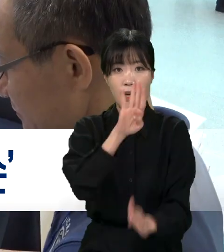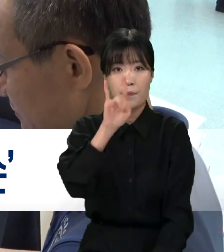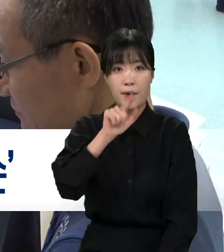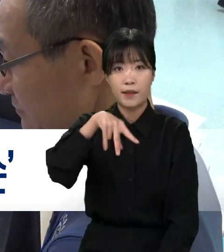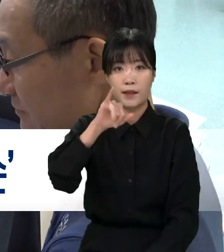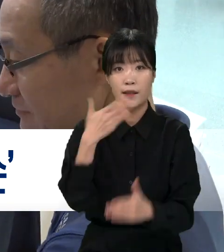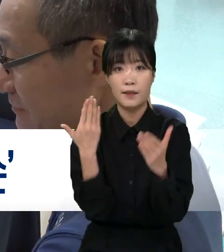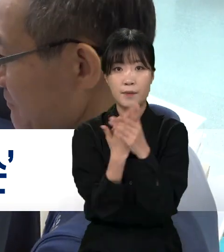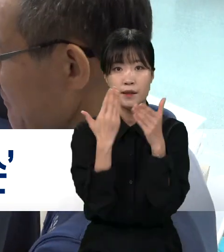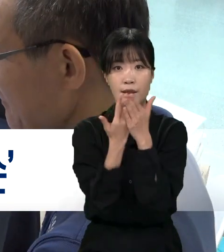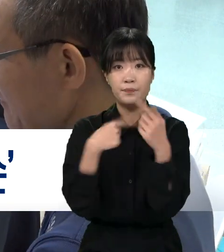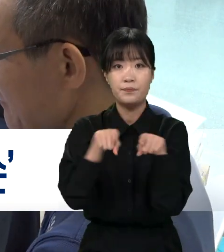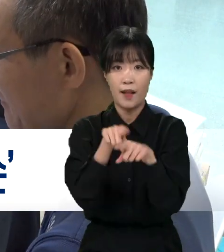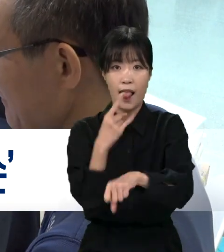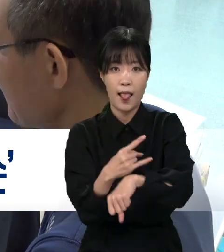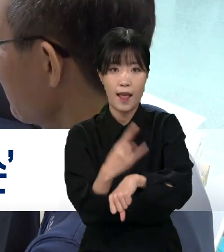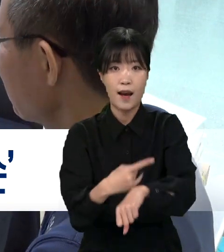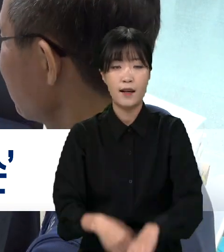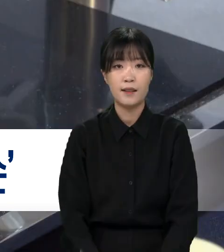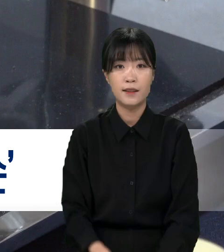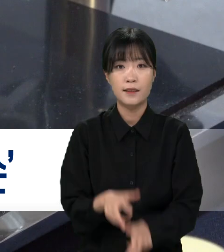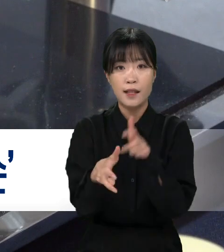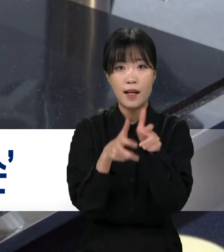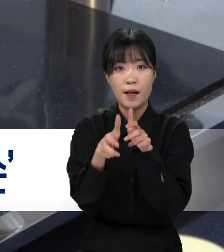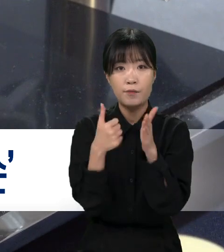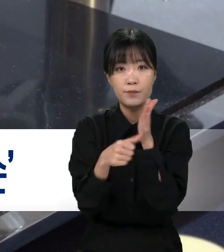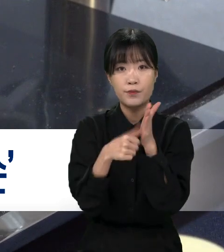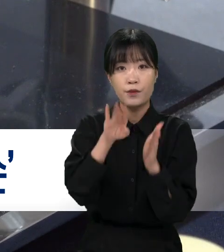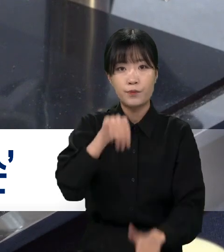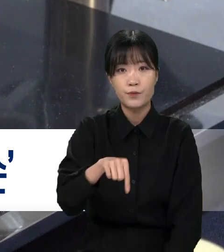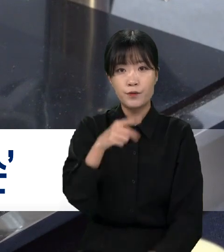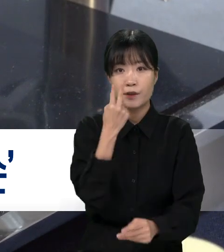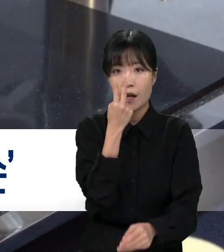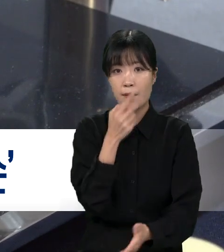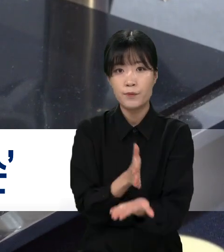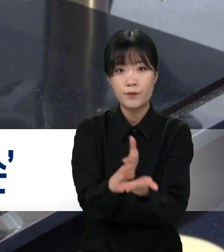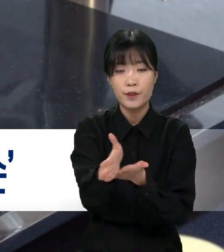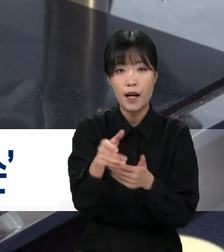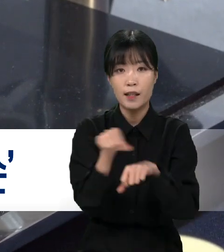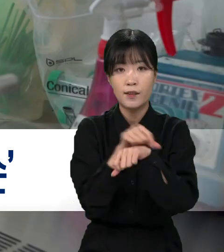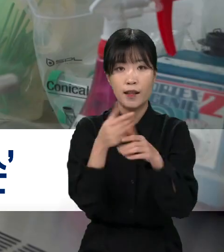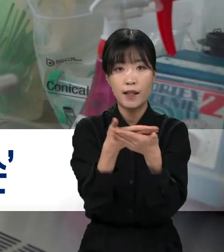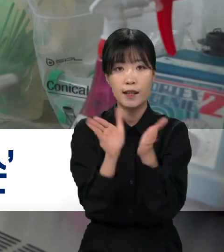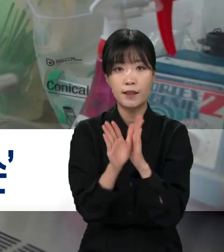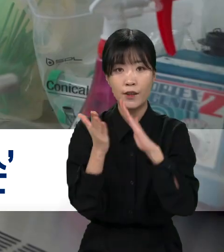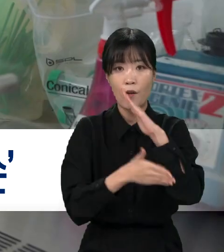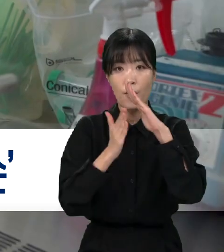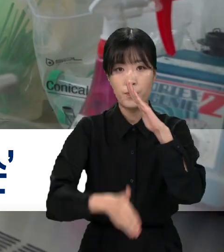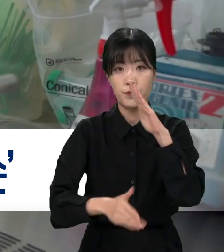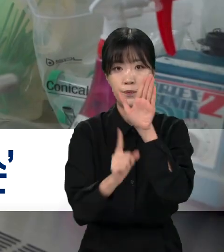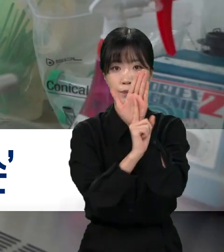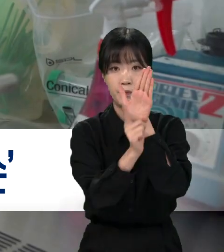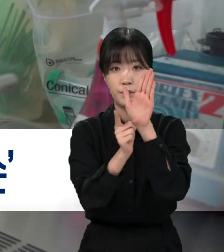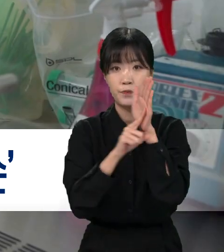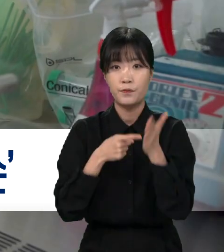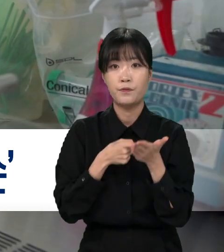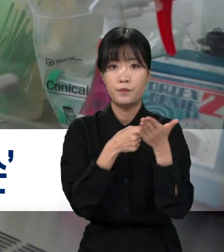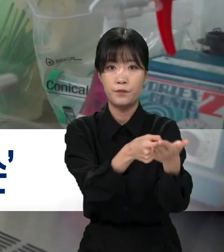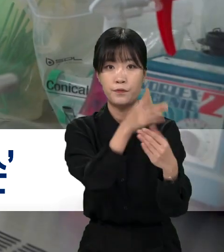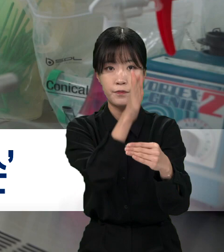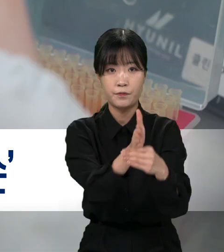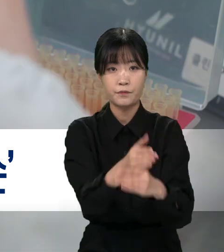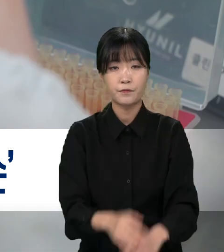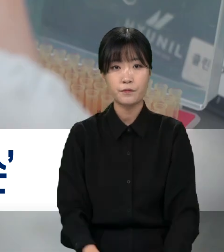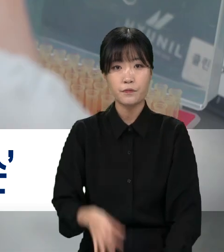안보를 위한 백신으로 발돋움하는데 함께합니다 현재 산자부 바이오 야 국가 첨단